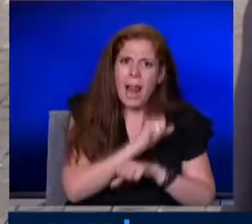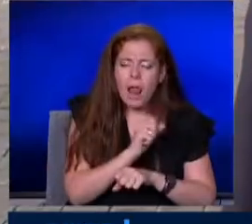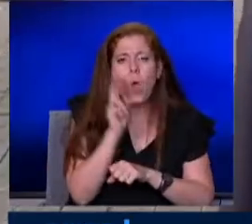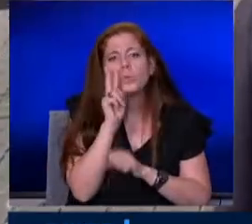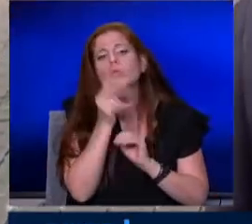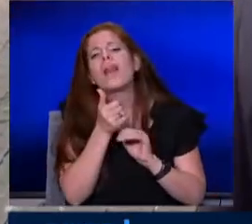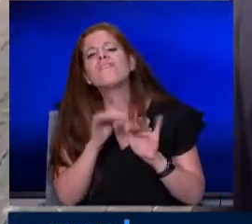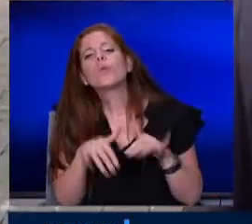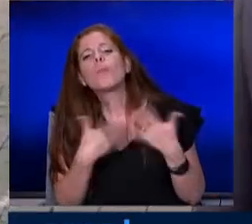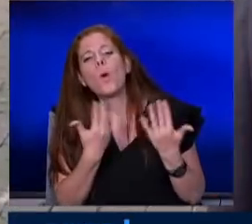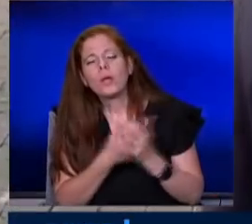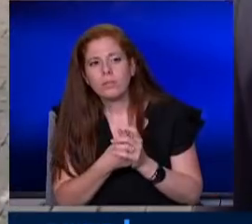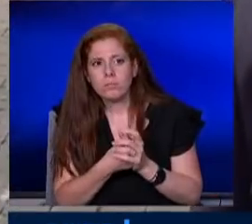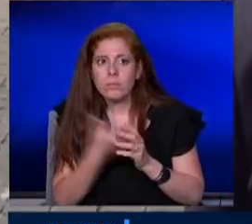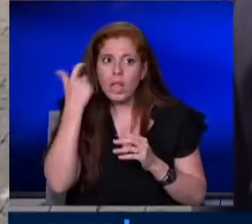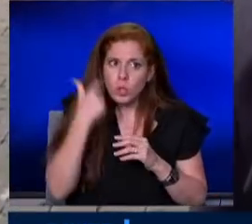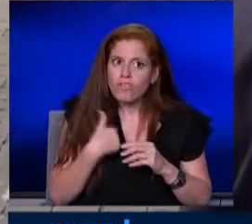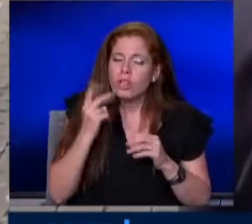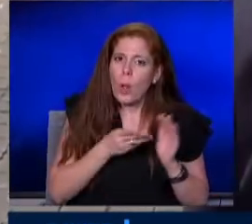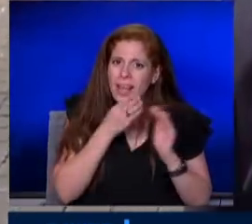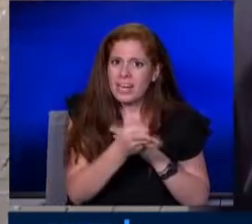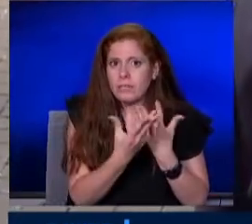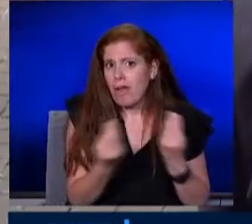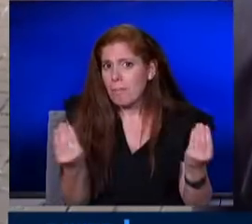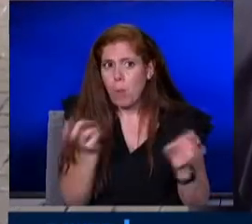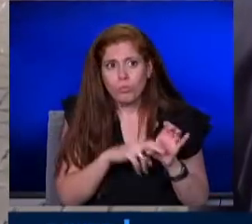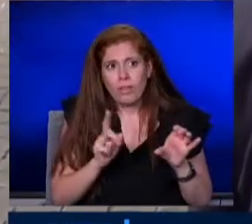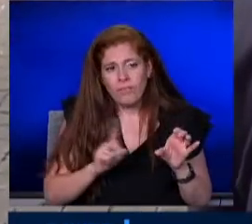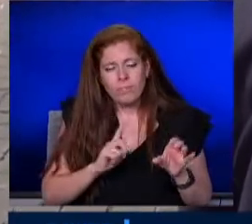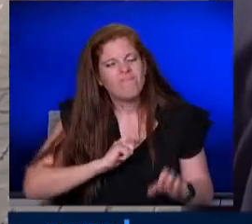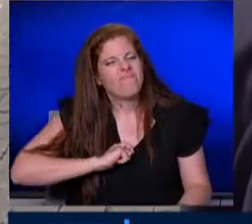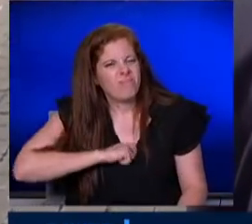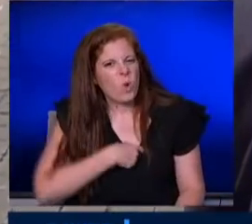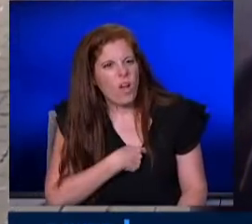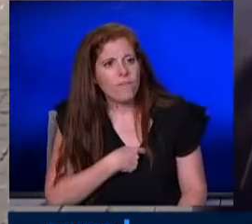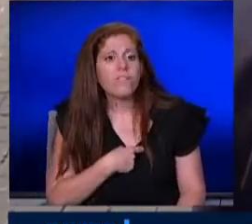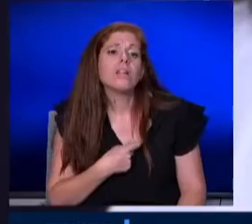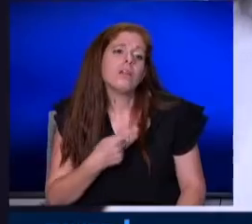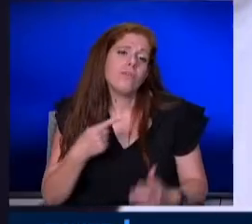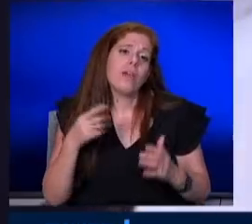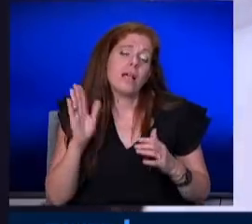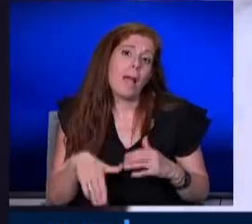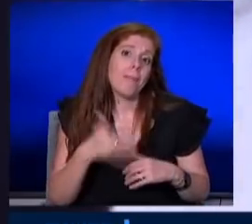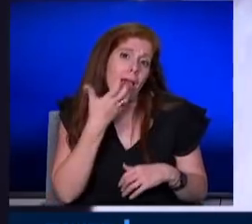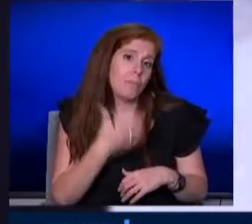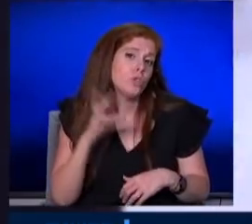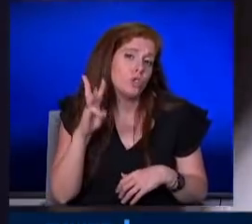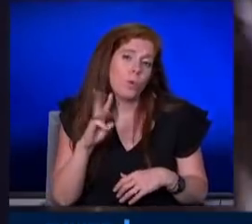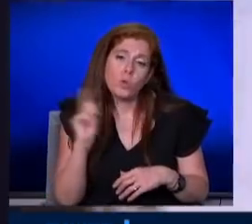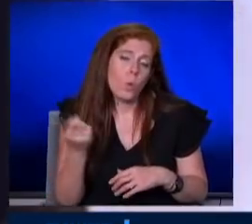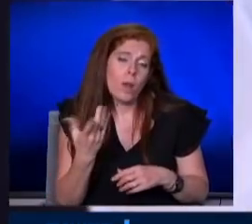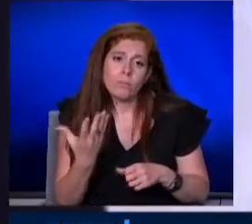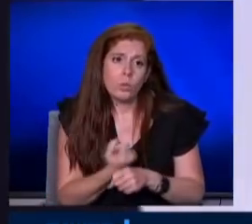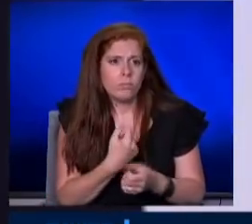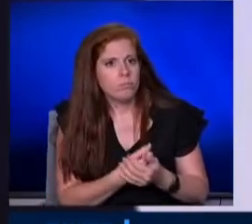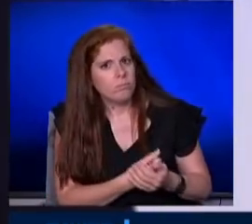בוקר. כשאני חושב שאני יכול להיכנס, אבל יש הרבה שלא משתתפים, זה מאוד כואב לי, וכמובן שזה גם מאוד כואב לרבי שמעון שלא כולם זוכים. התנהלות שלהם על הפנים.